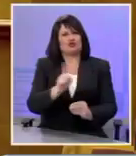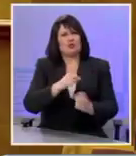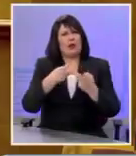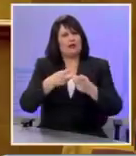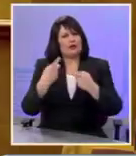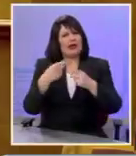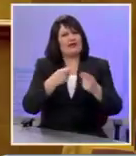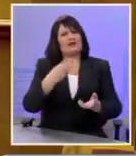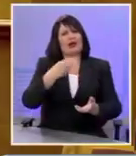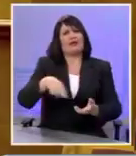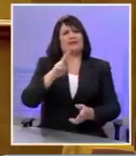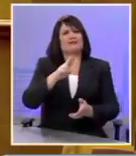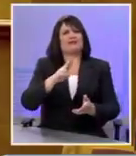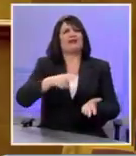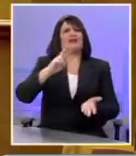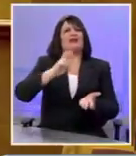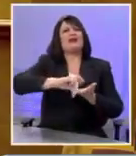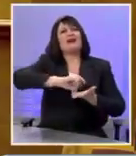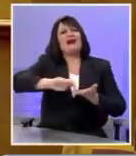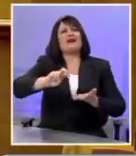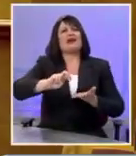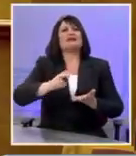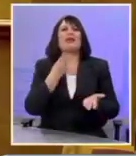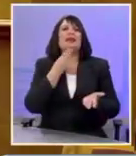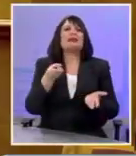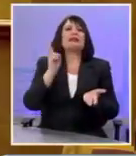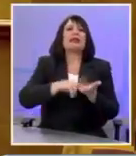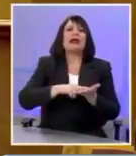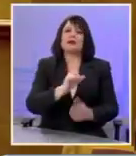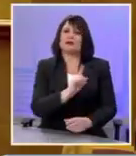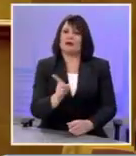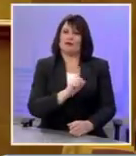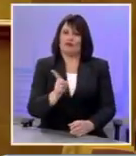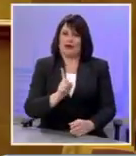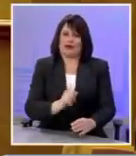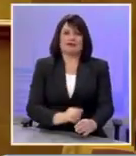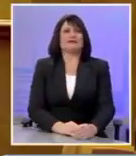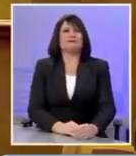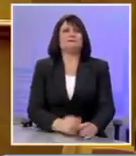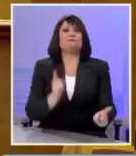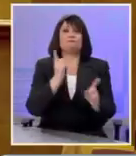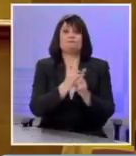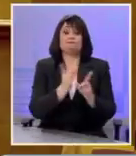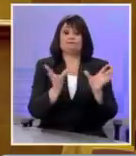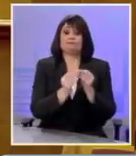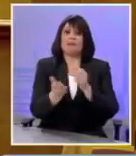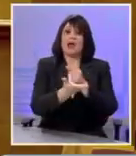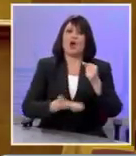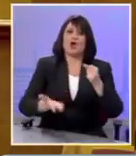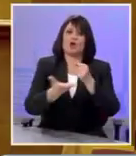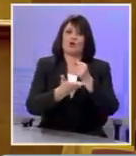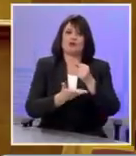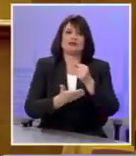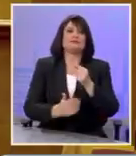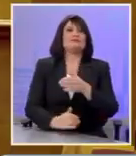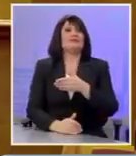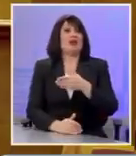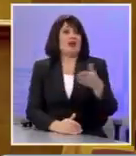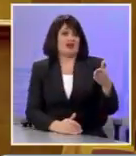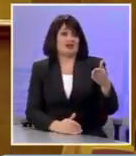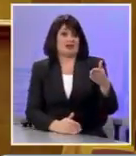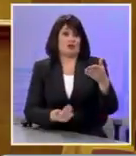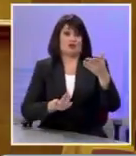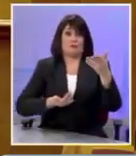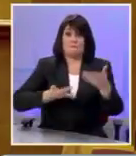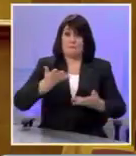συγκοινωνιών, χαράτσι στα τέλη κυκλοφορίας. Ειδικά για τους αγρότες, ο αριστερός